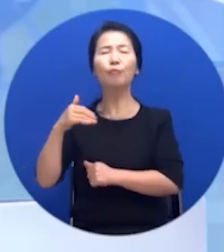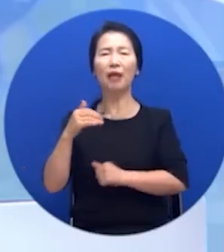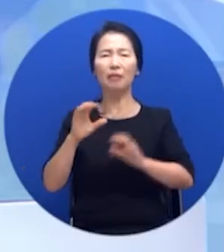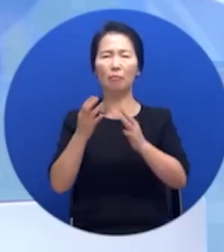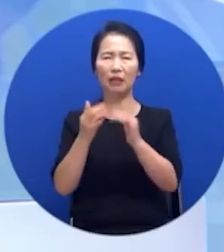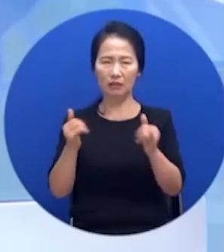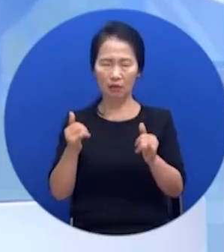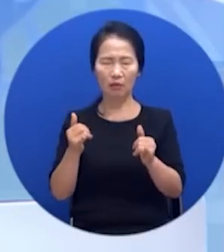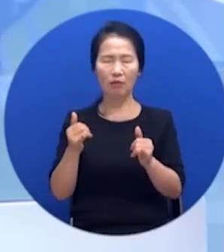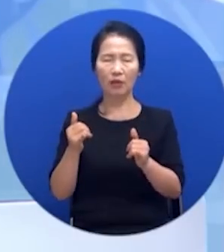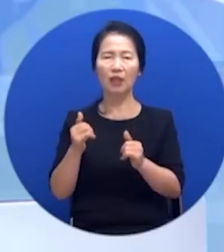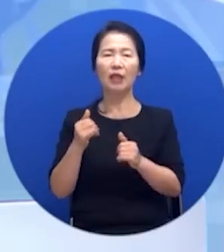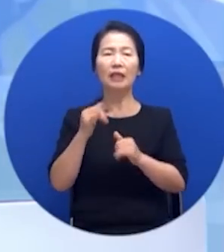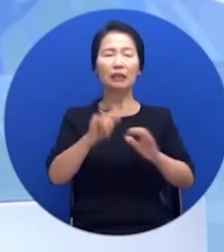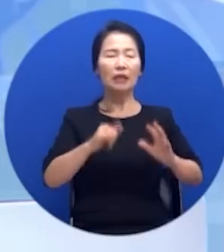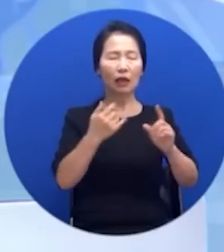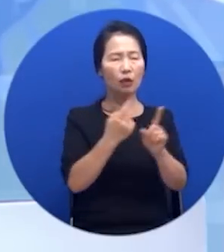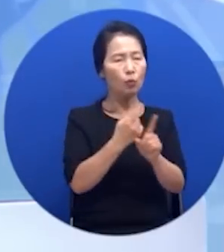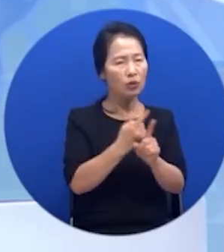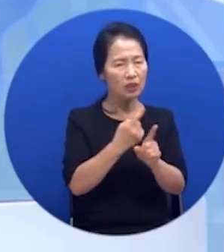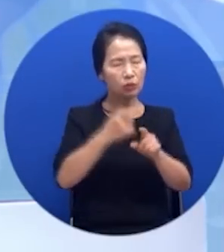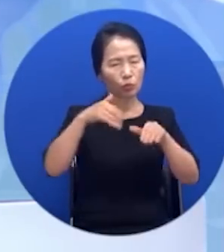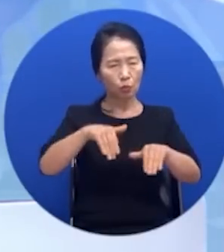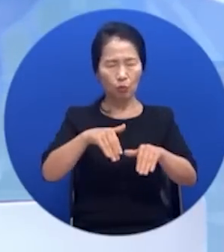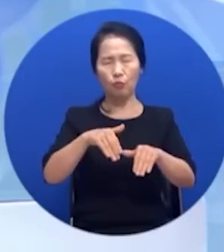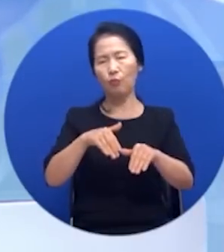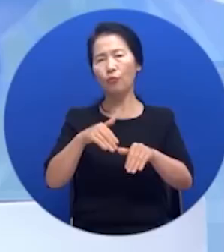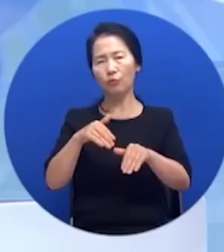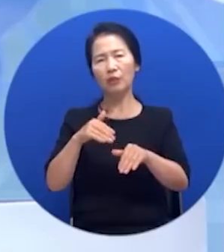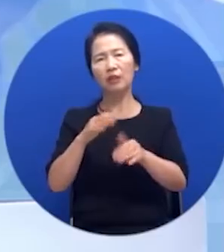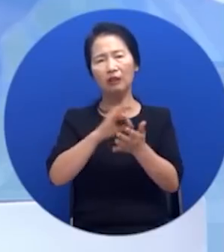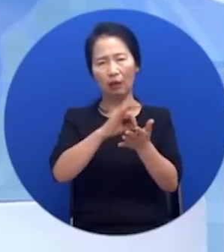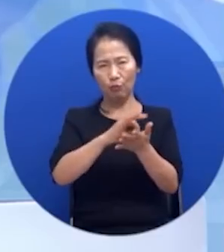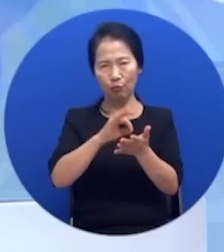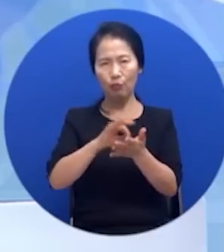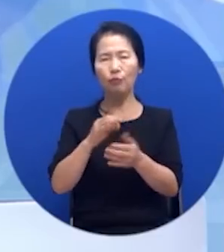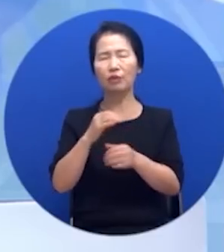고치는 도구로 사용하신다고 성경이 말하고 있습니다.